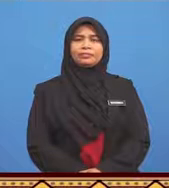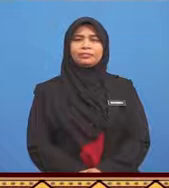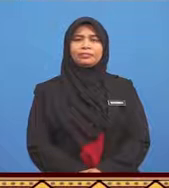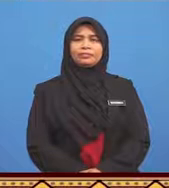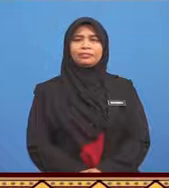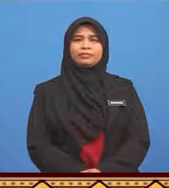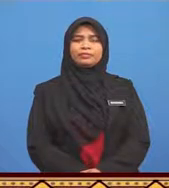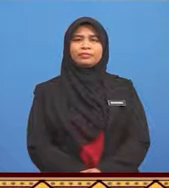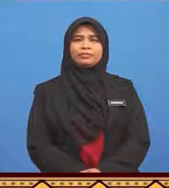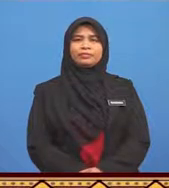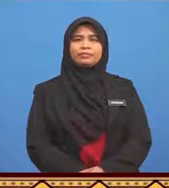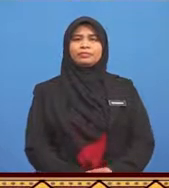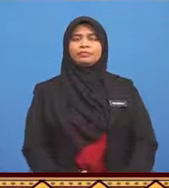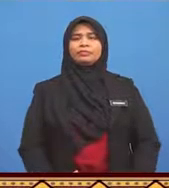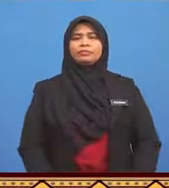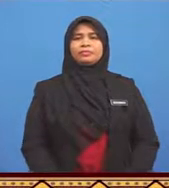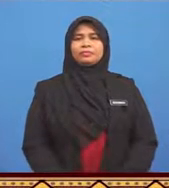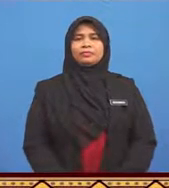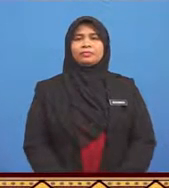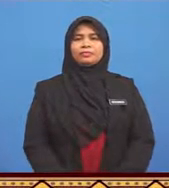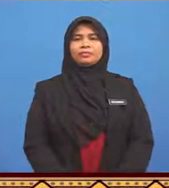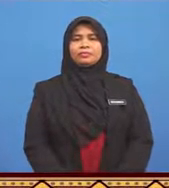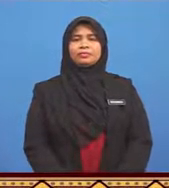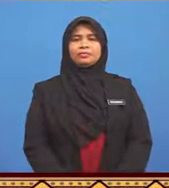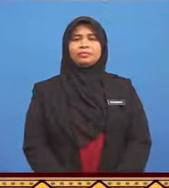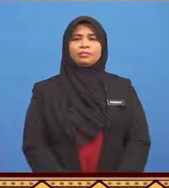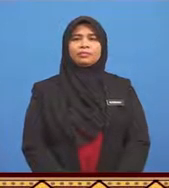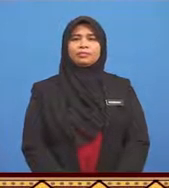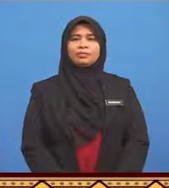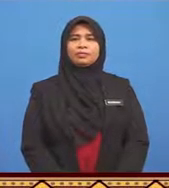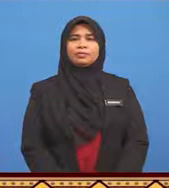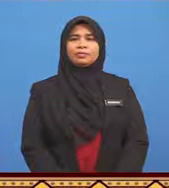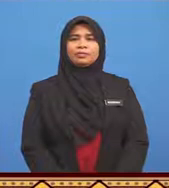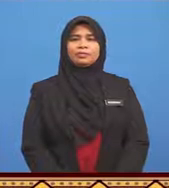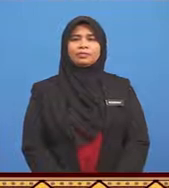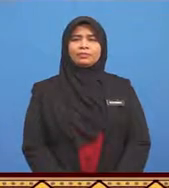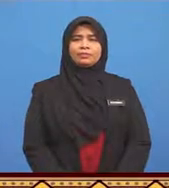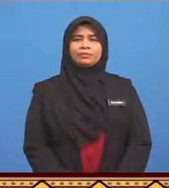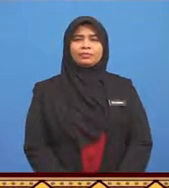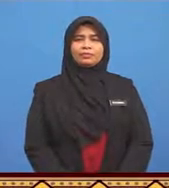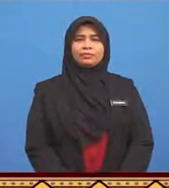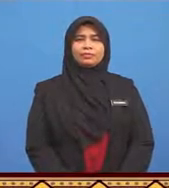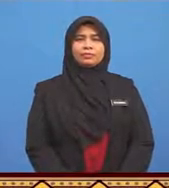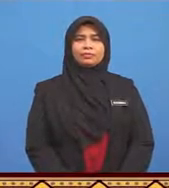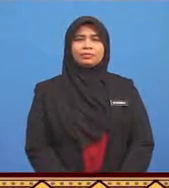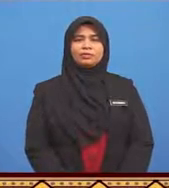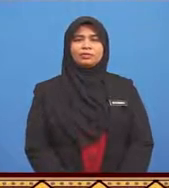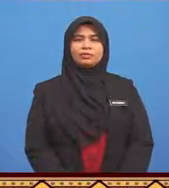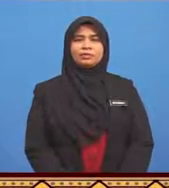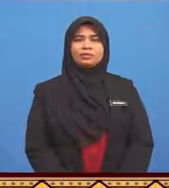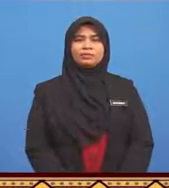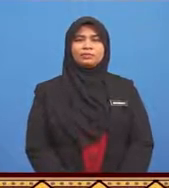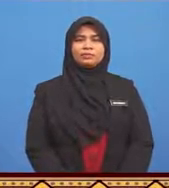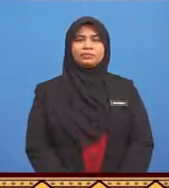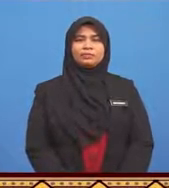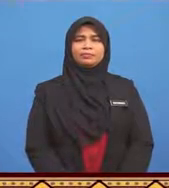Bismillahirrahmanirrahim. Alhamdulillahi rabbil alamin. Assalatu wassalamu ala asyrafil anbiya'i wal mursalin wa ala